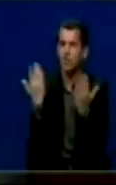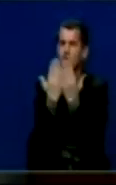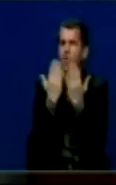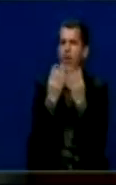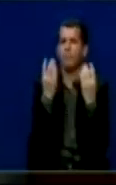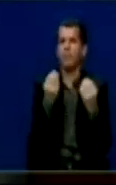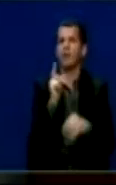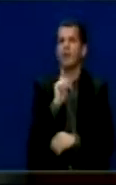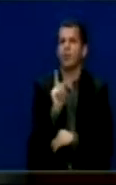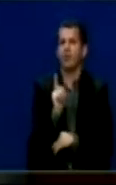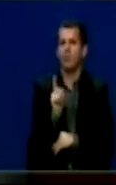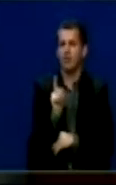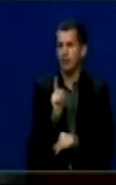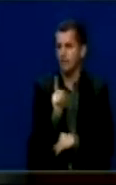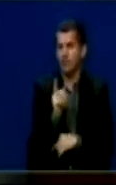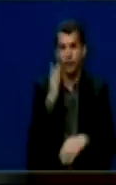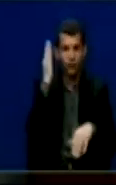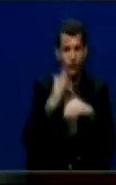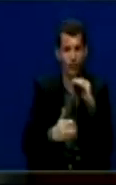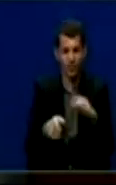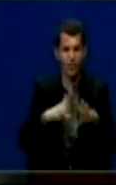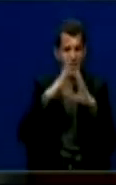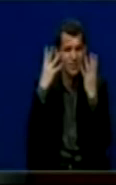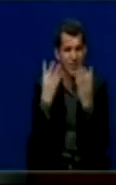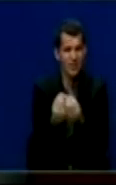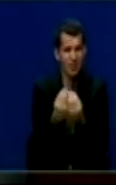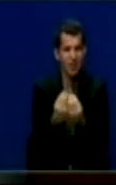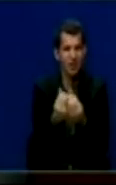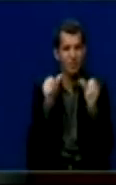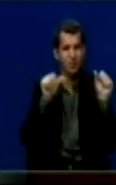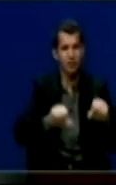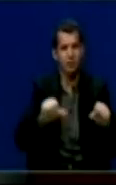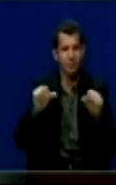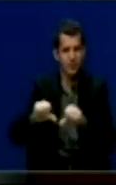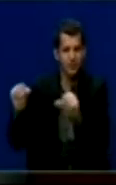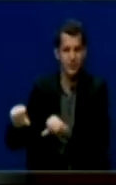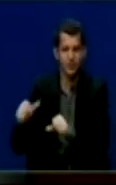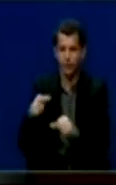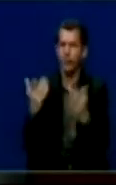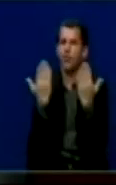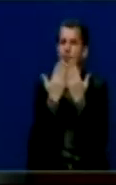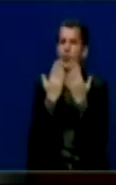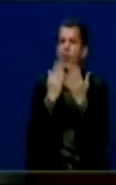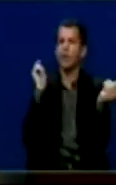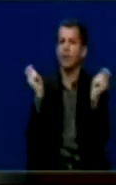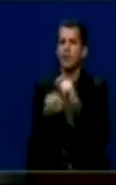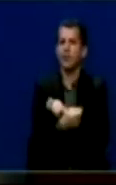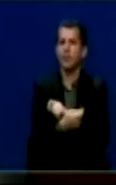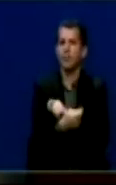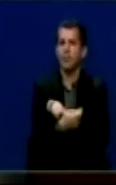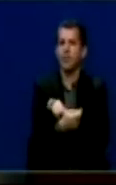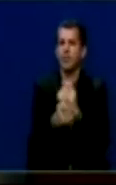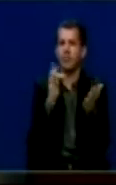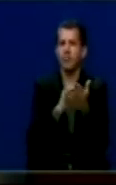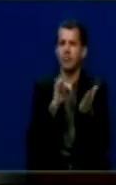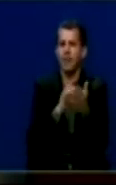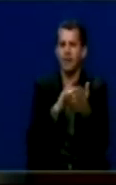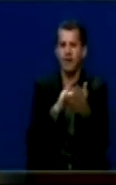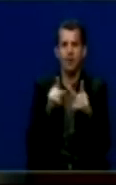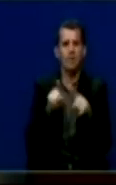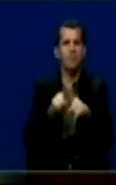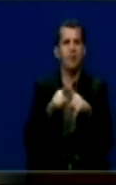rregullt. Përfundimisht, si pasojë të gjitha këtyre dështimeve, këto shkolla janë shndruar në vendje të arratisjes për